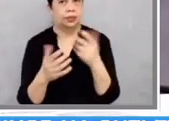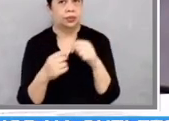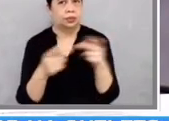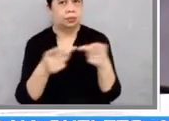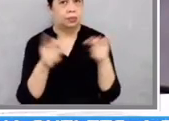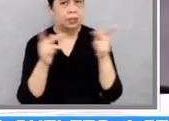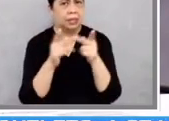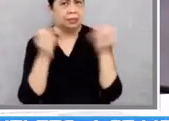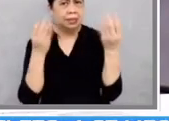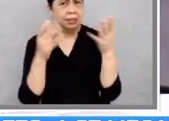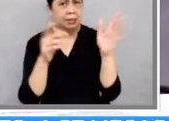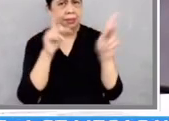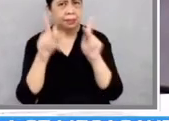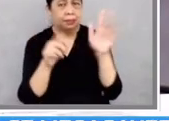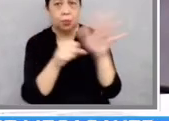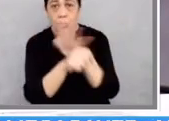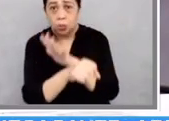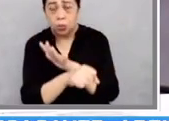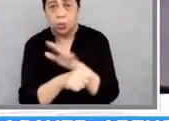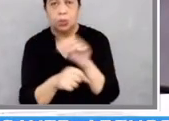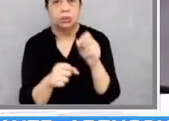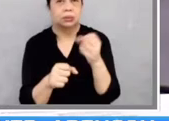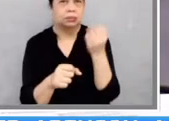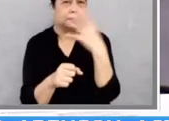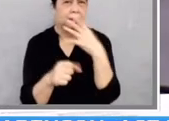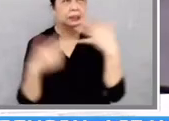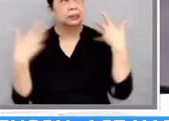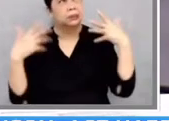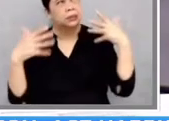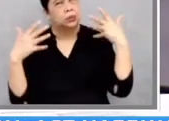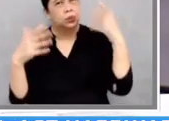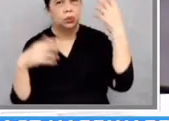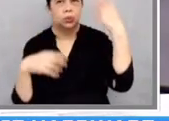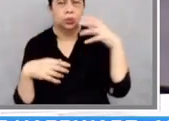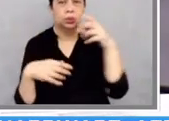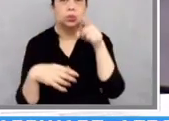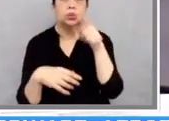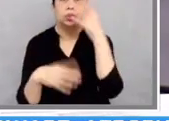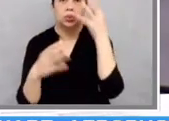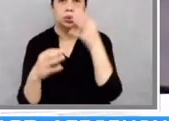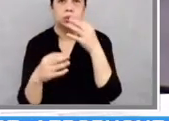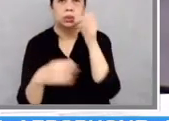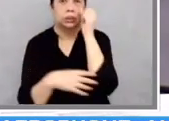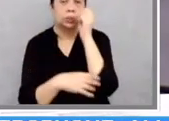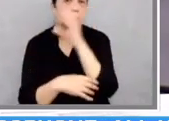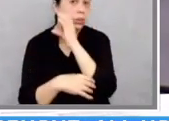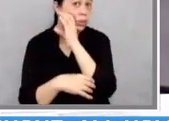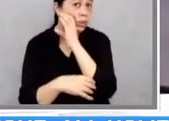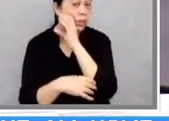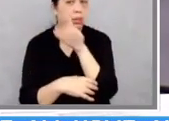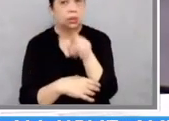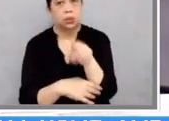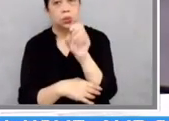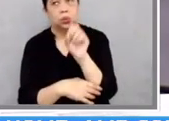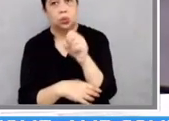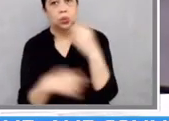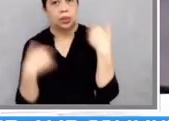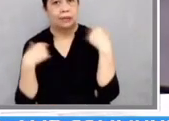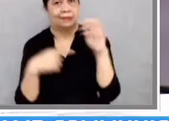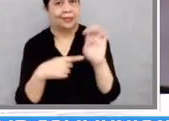matao, ang lugar po ay pangit ang ventilasyon, kayo po ay senior citizens, kayo po ay may